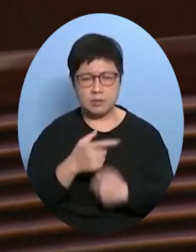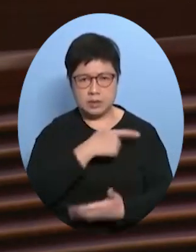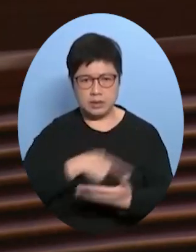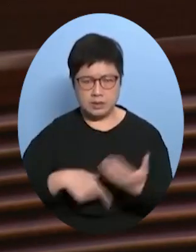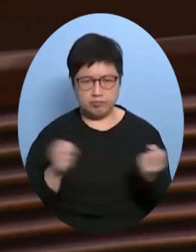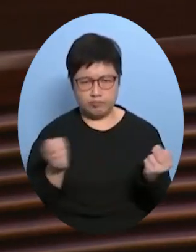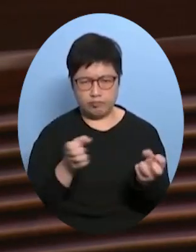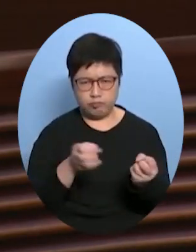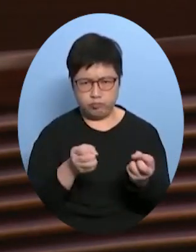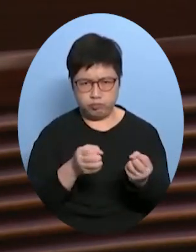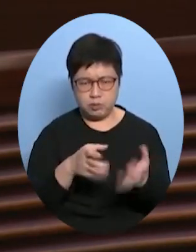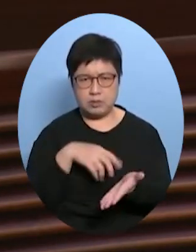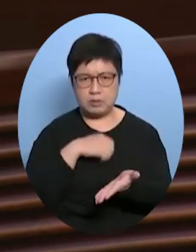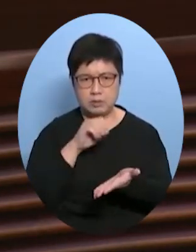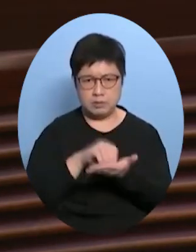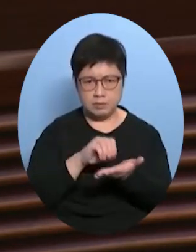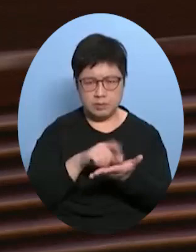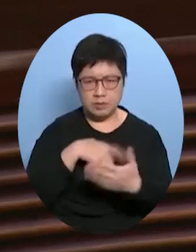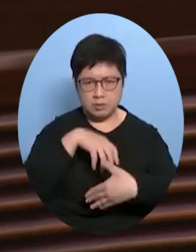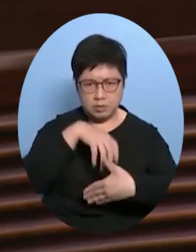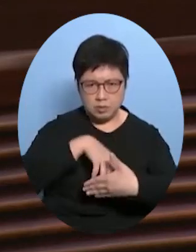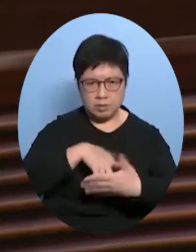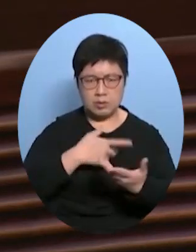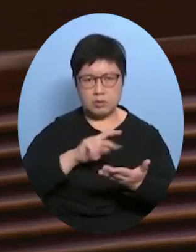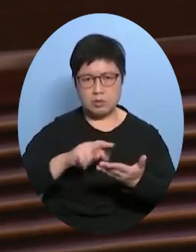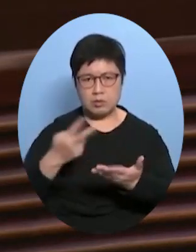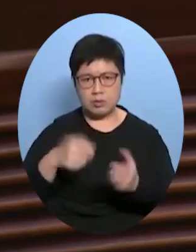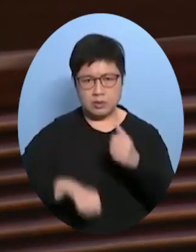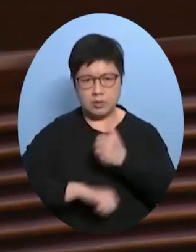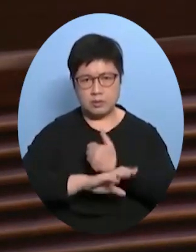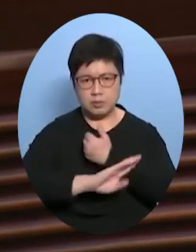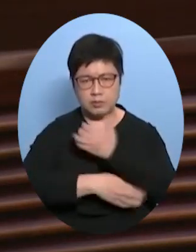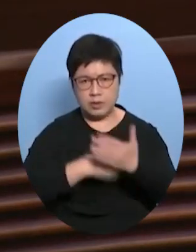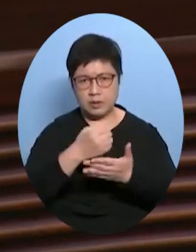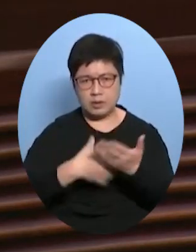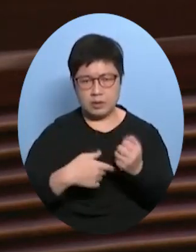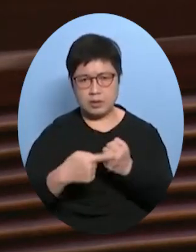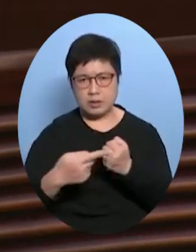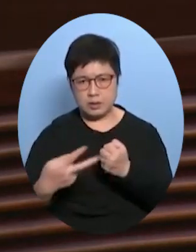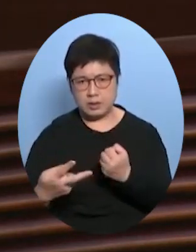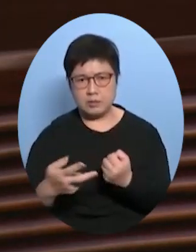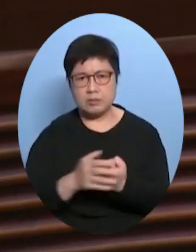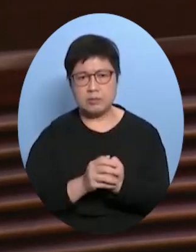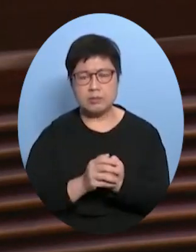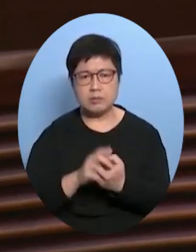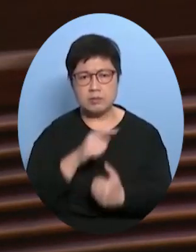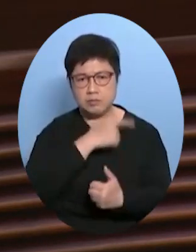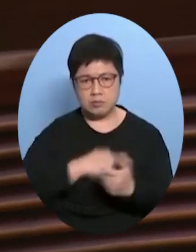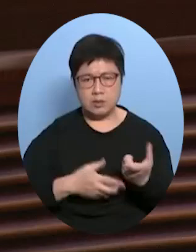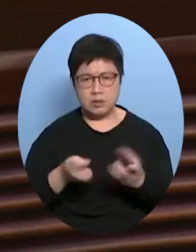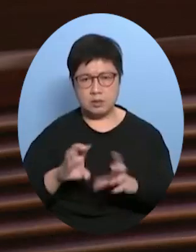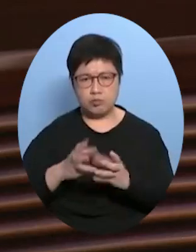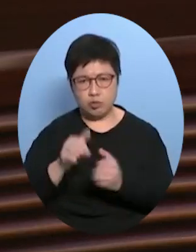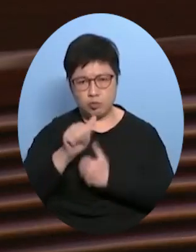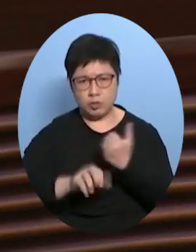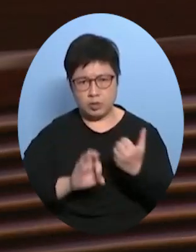夠充分討論決定的主要內容和經修訂的《基本法》附件一和附件二。議員在小組委